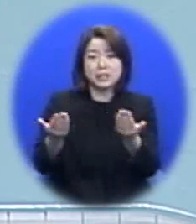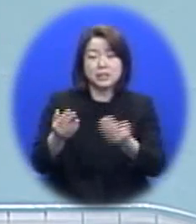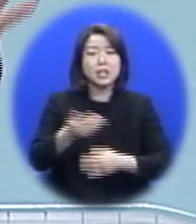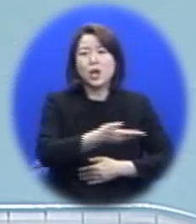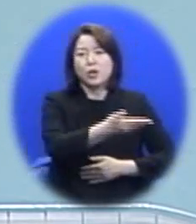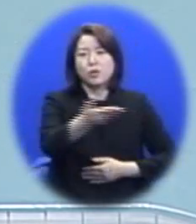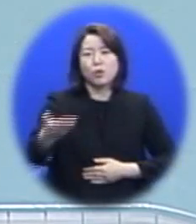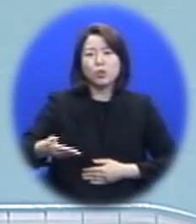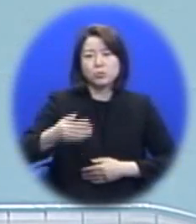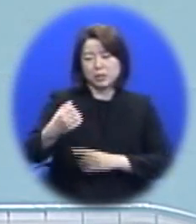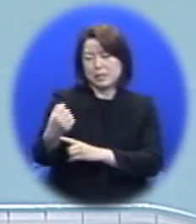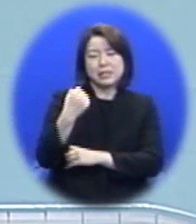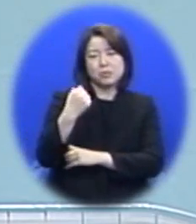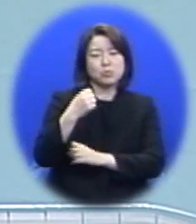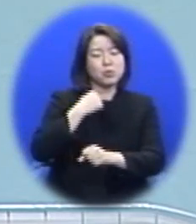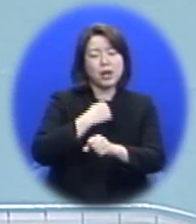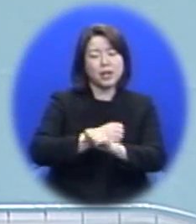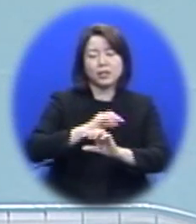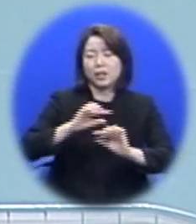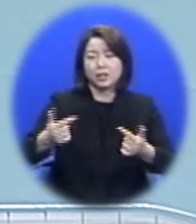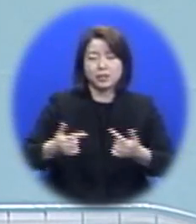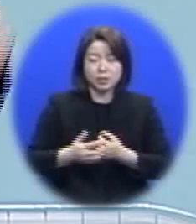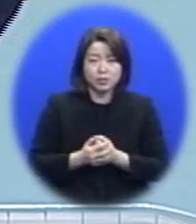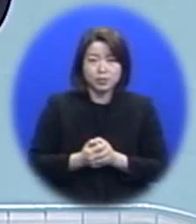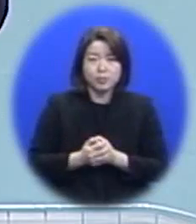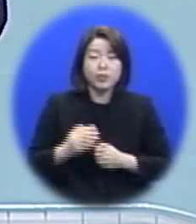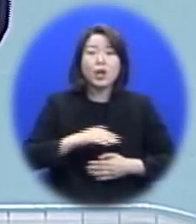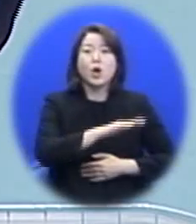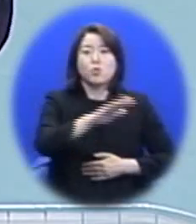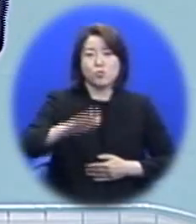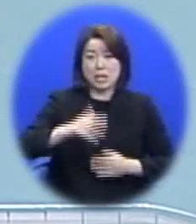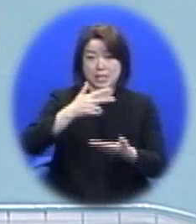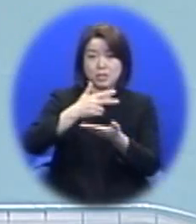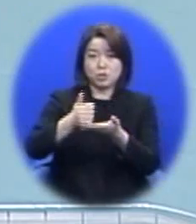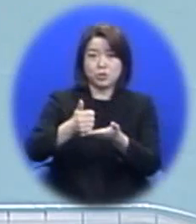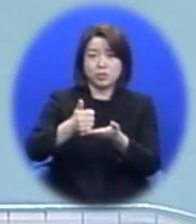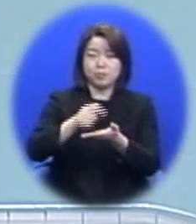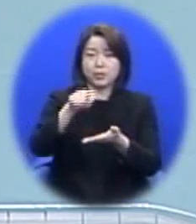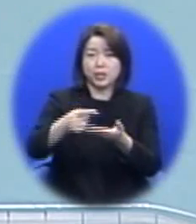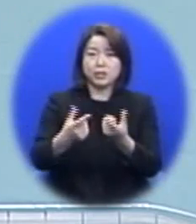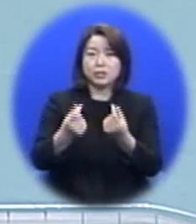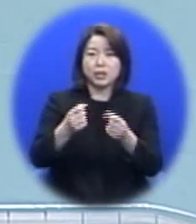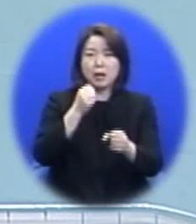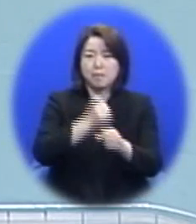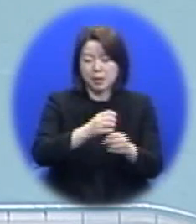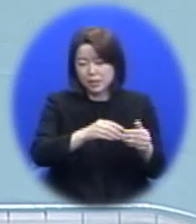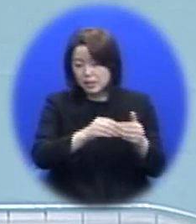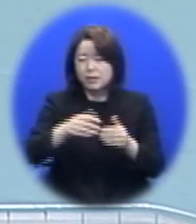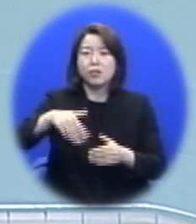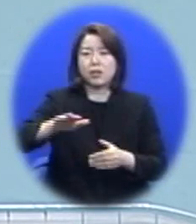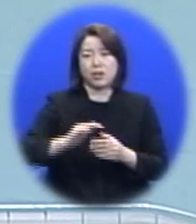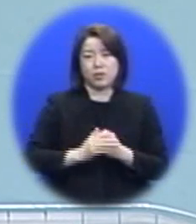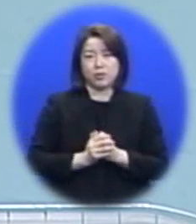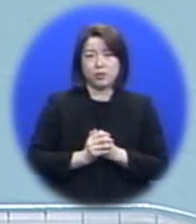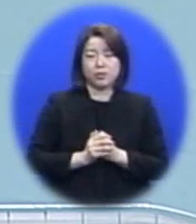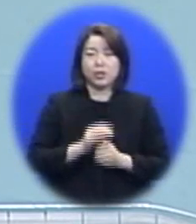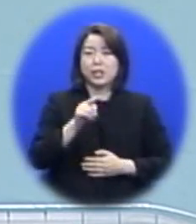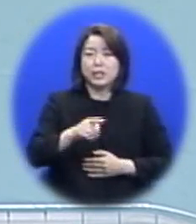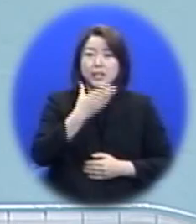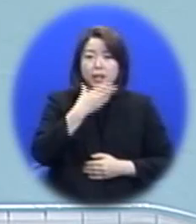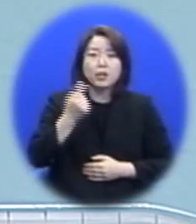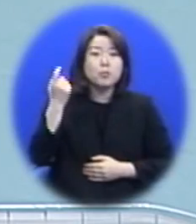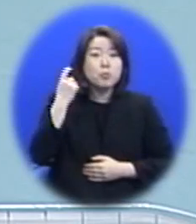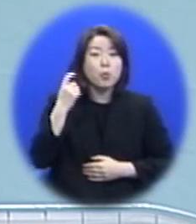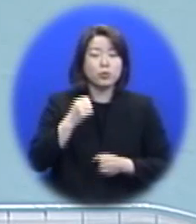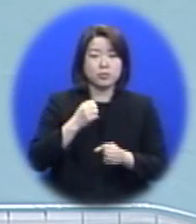여러분의 능력으로 하라는 게 아닙니다. 우리 주님이 그렇게 해주시겠다는 거예요. 이것이